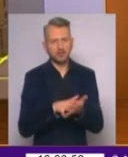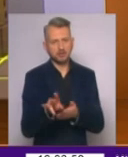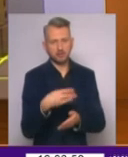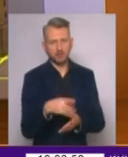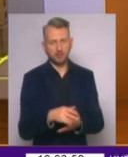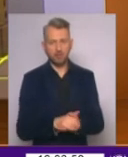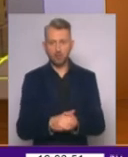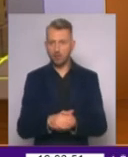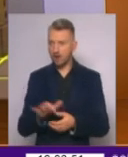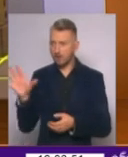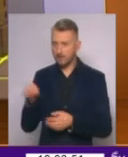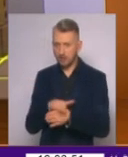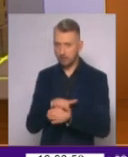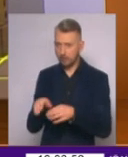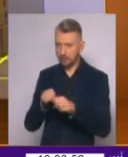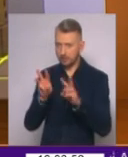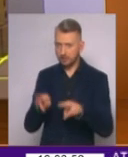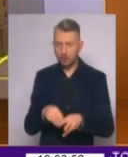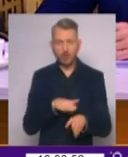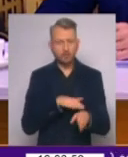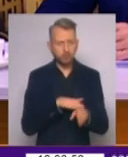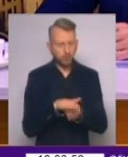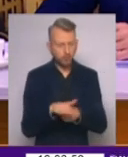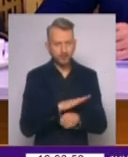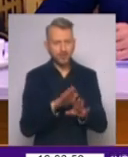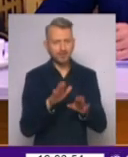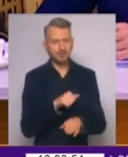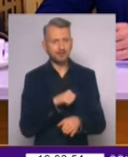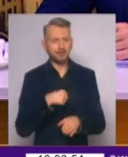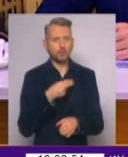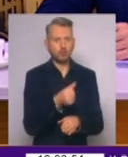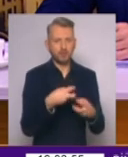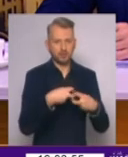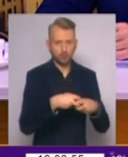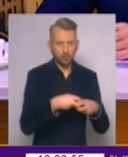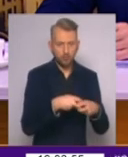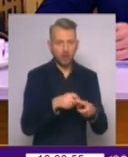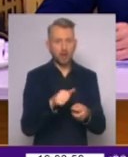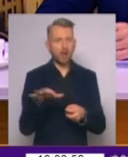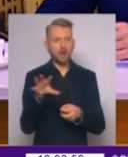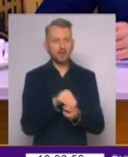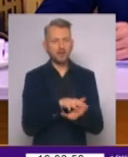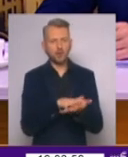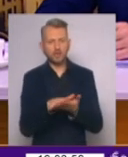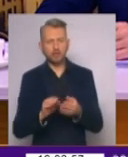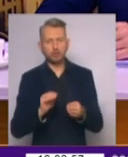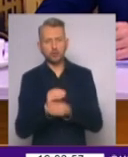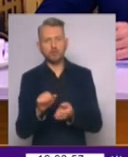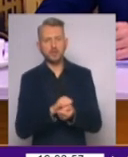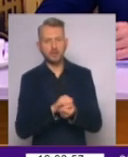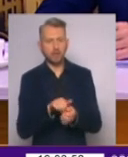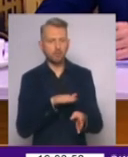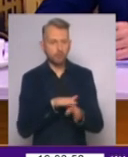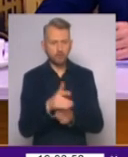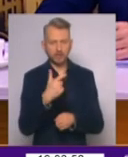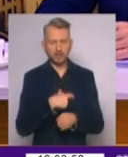понести. Тобто все повністю забезпечується? Це повністю. Не тільки сам закупівля суглоба, а й всіх розхідних додаткових матеріалів. Повністю на